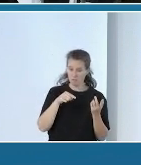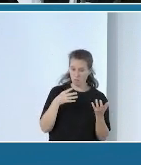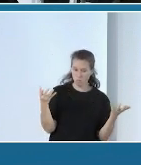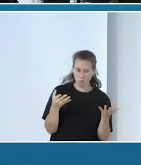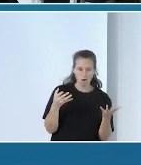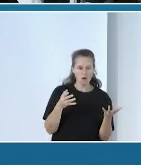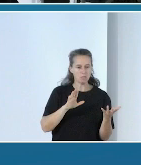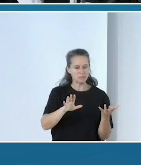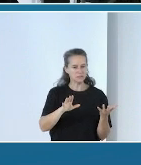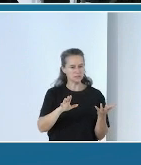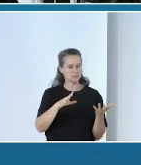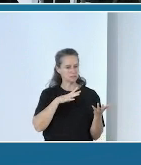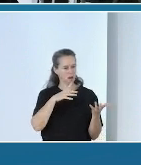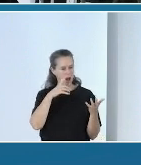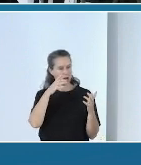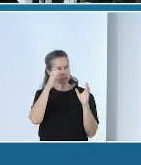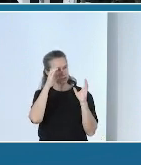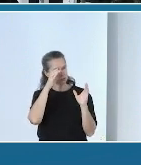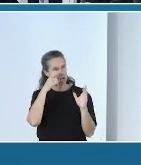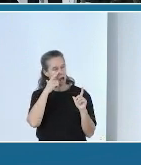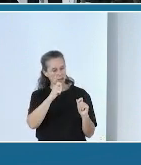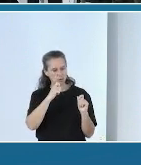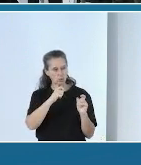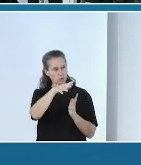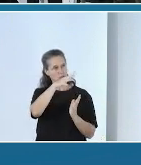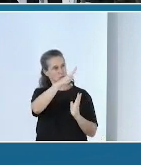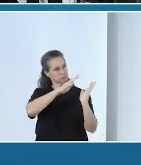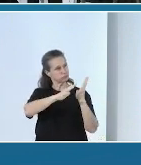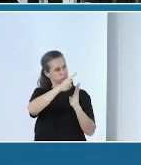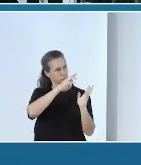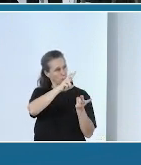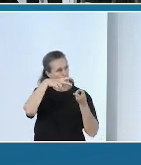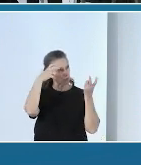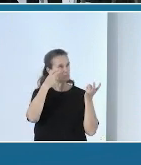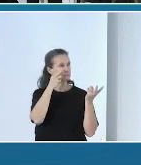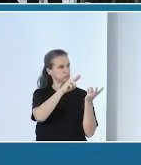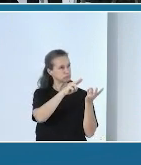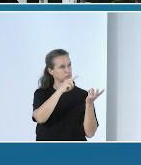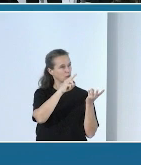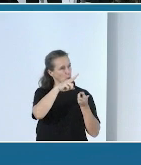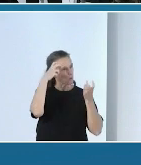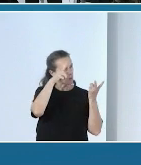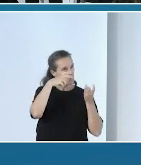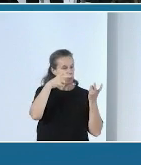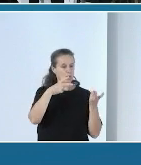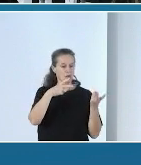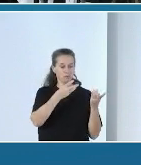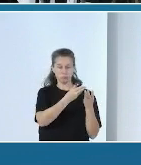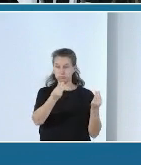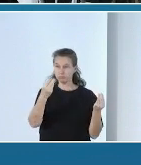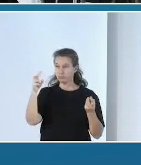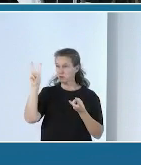successivement son attention sur ces signes qui sont réalisés, sur beaucoup de choses. Voilà,